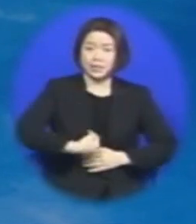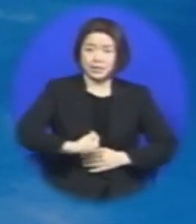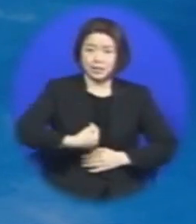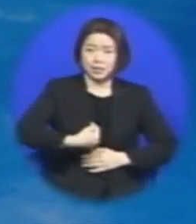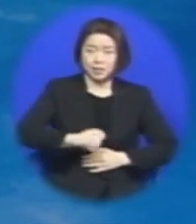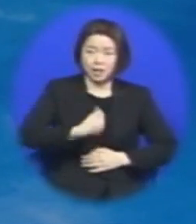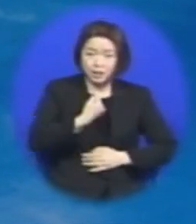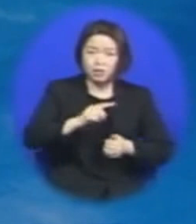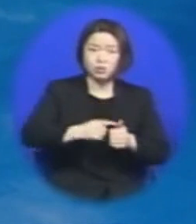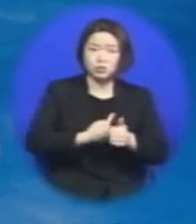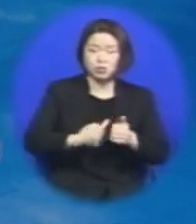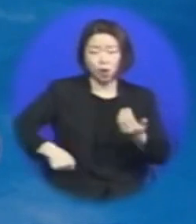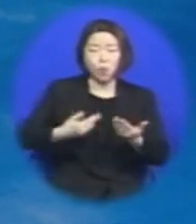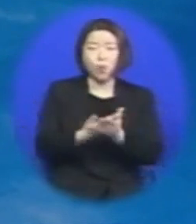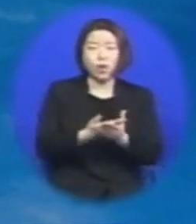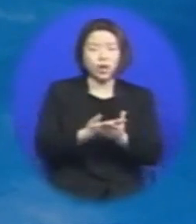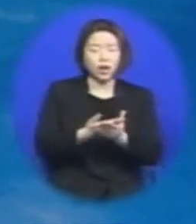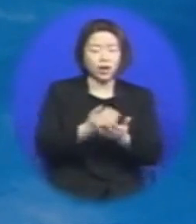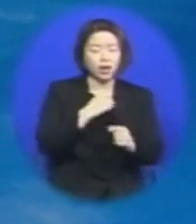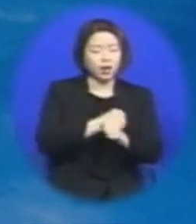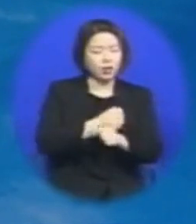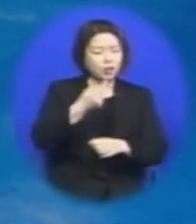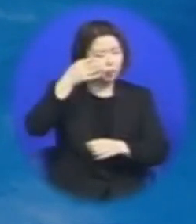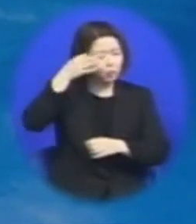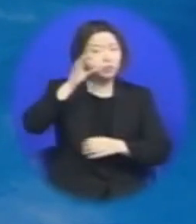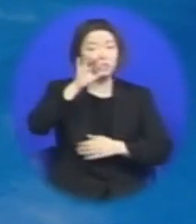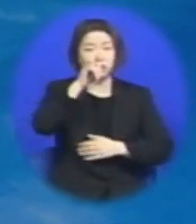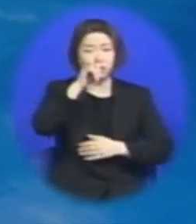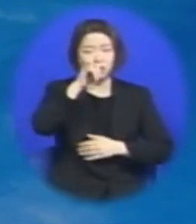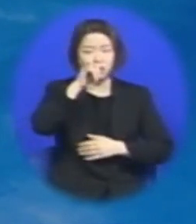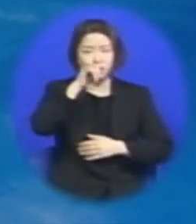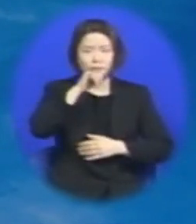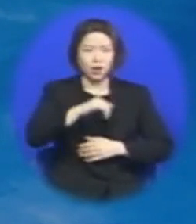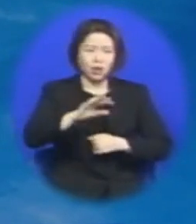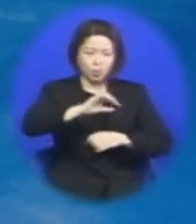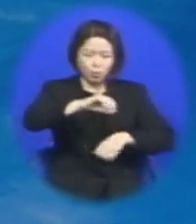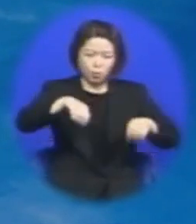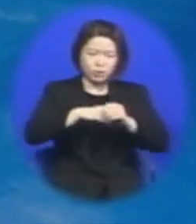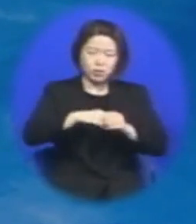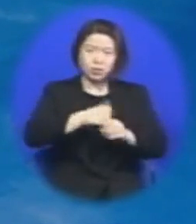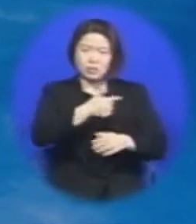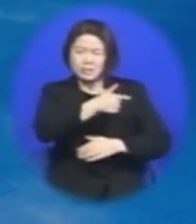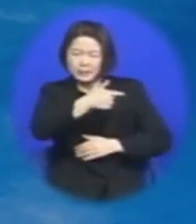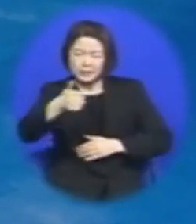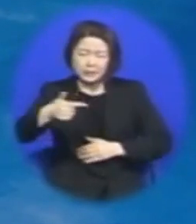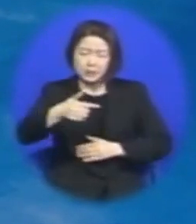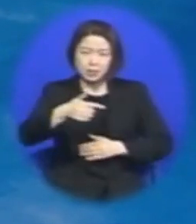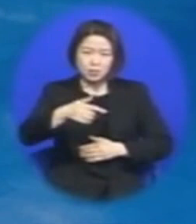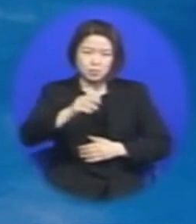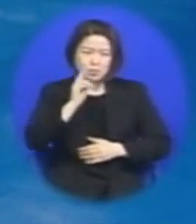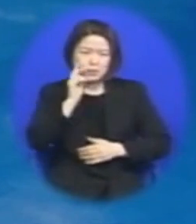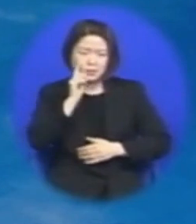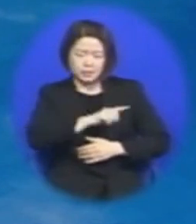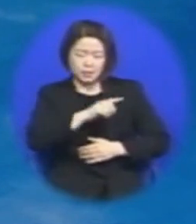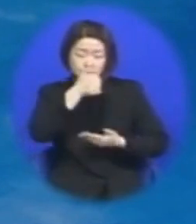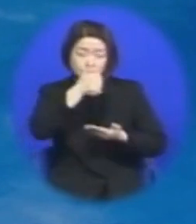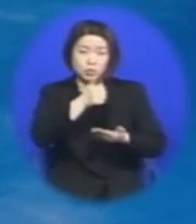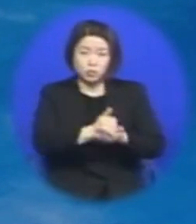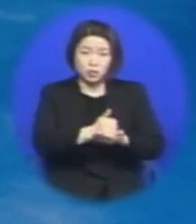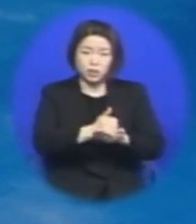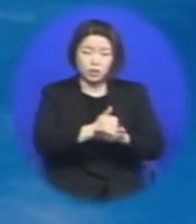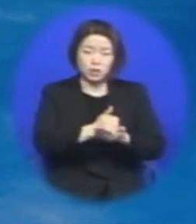생각하니까 차라리 이 정말 흉악한 죄를 지었으면 오늘이 예배당에 나와 앉아서 너무너무 가슴이